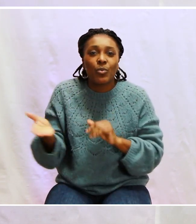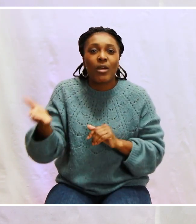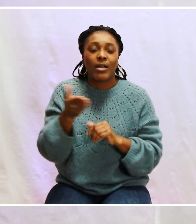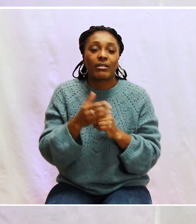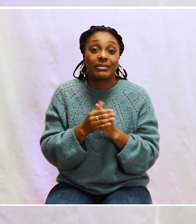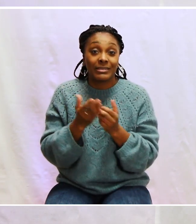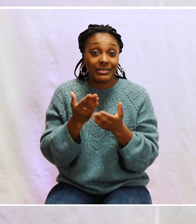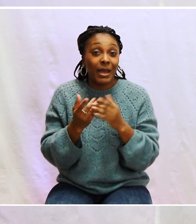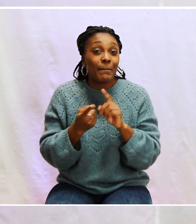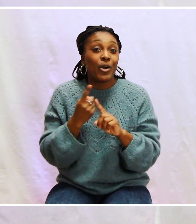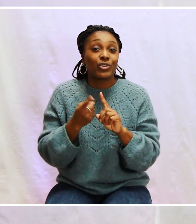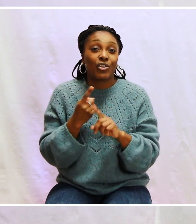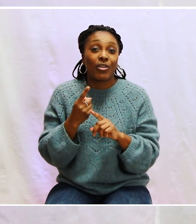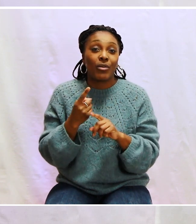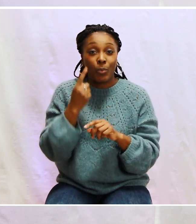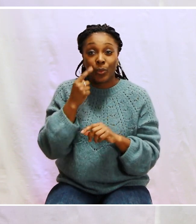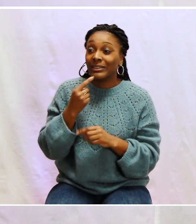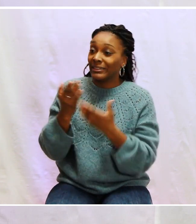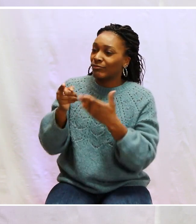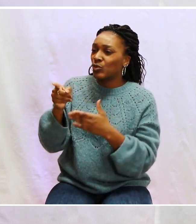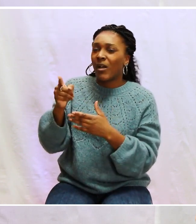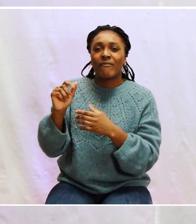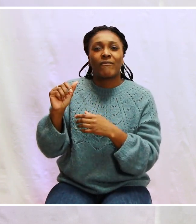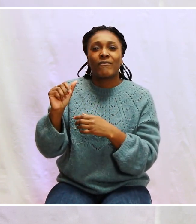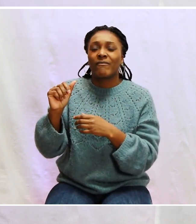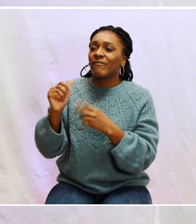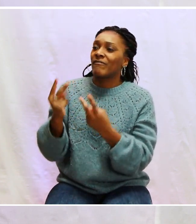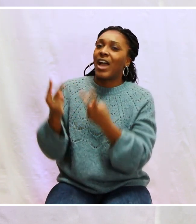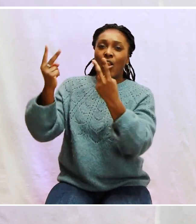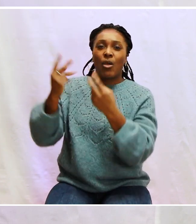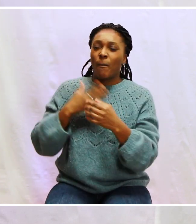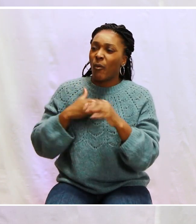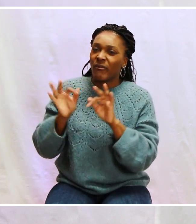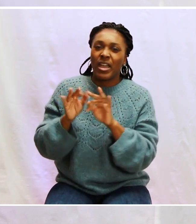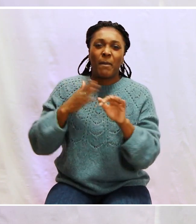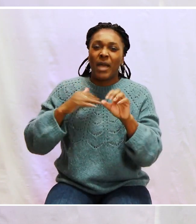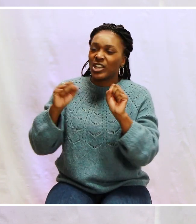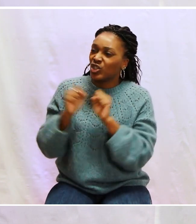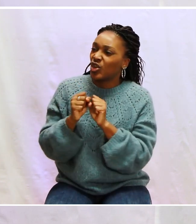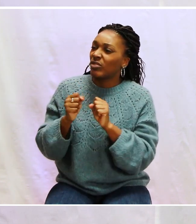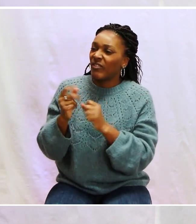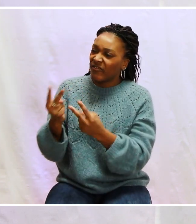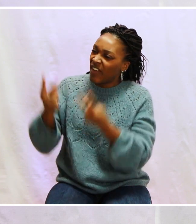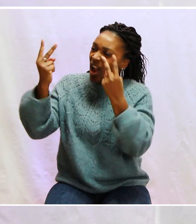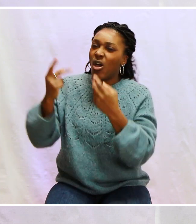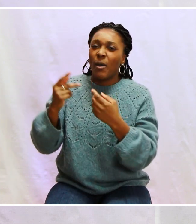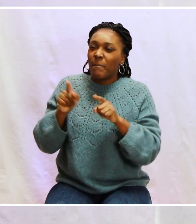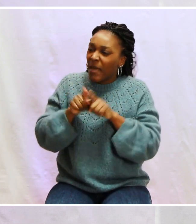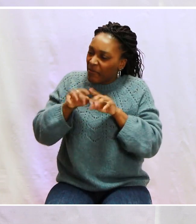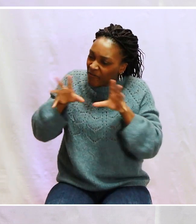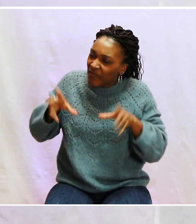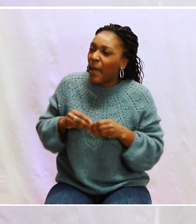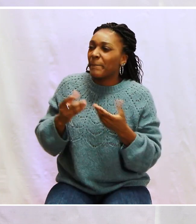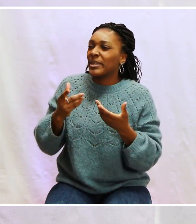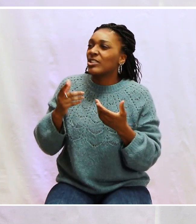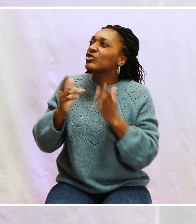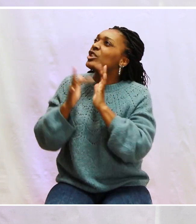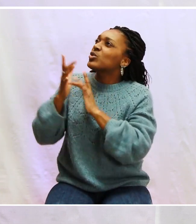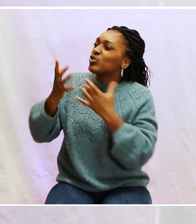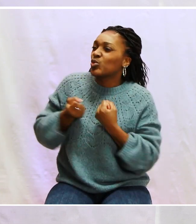l'autre. Et à dire, c'est toi qui comptes pour moi, parce que t'es mon frère, t'es ma sœur, on est ensemble, on est la même famille, on a été sauvés